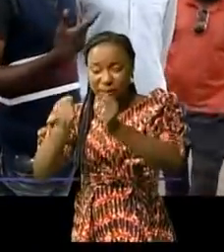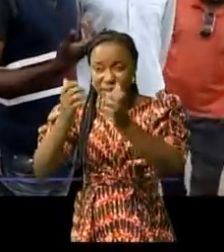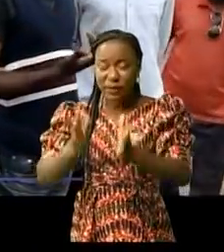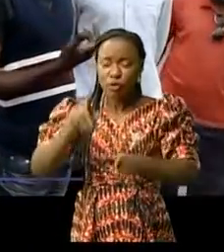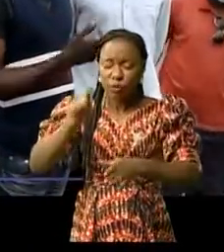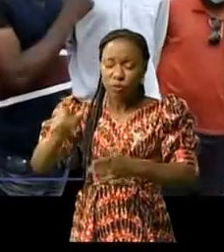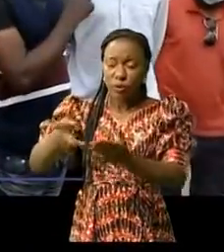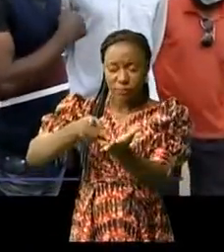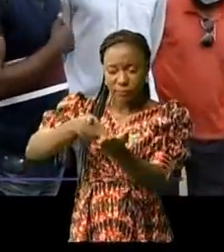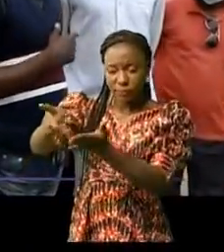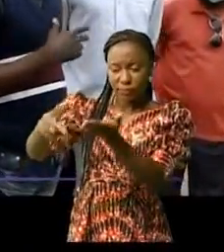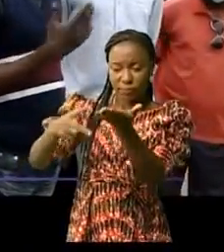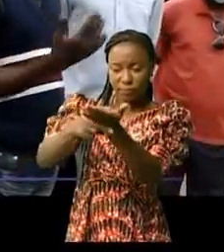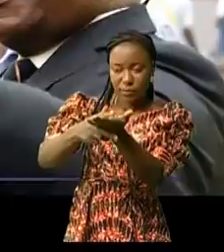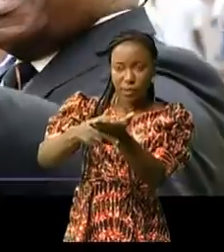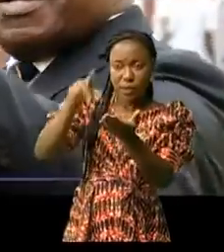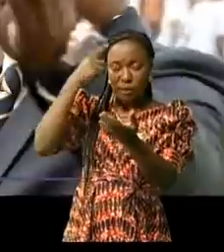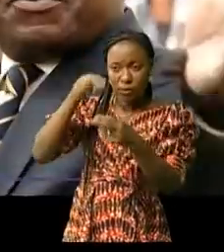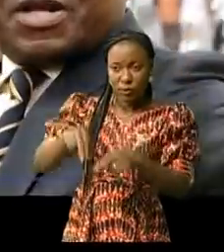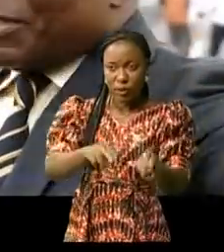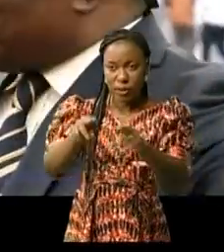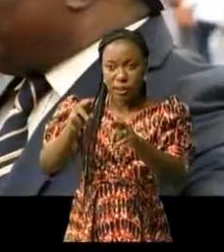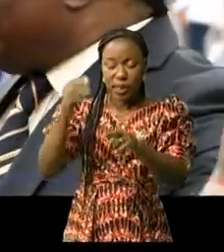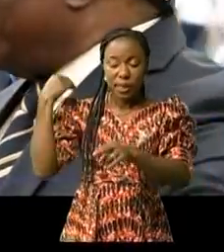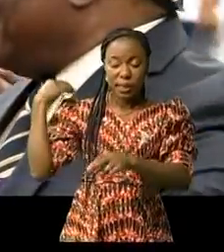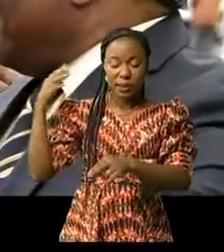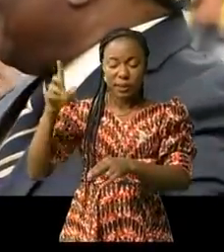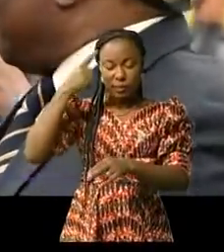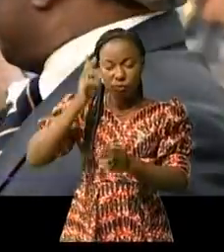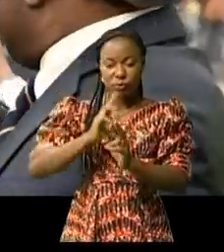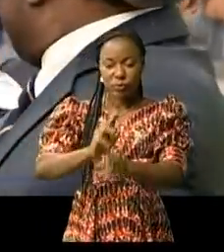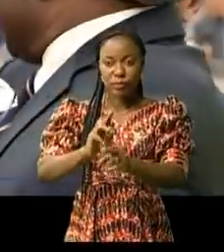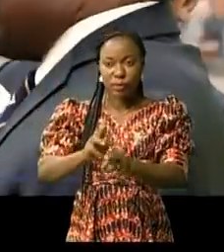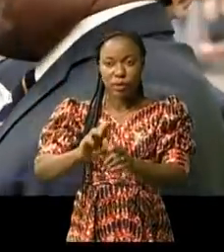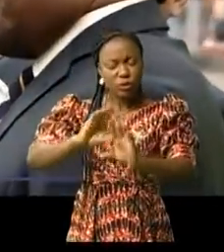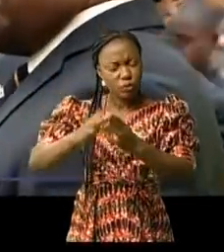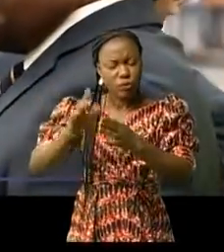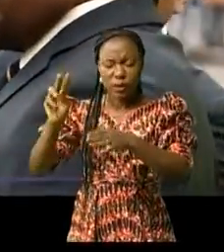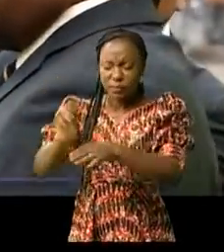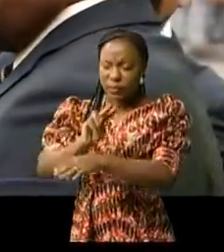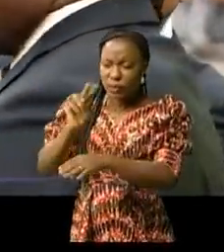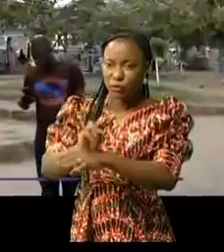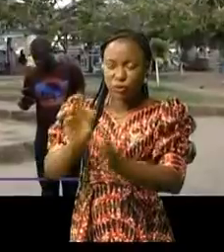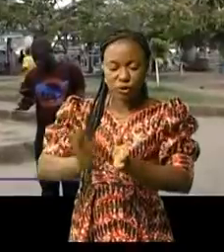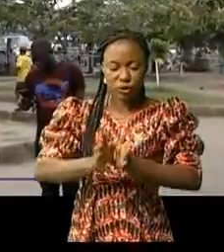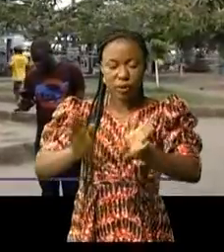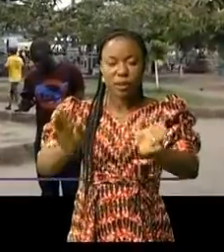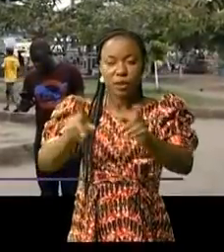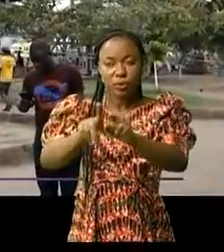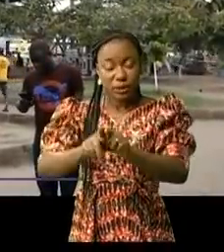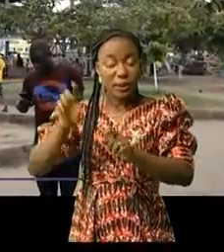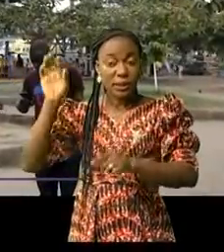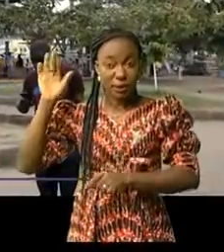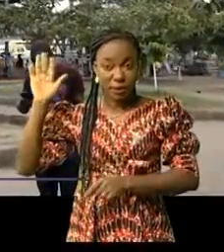pour donner les moyens l'état en vue de répondre aux besoins de la population congolaise en général et kinoise en